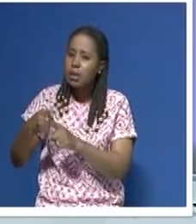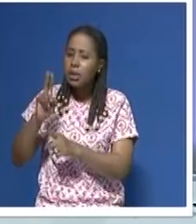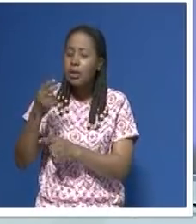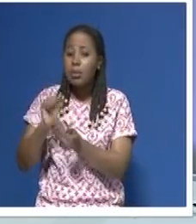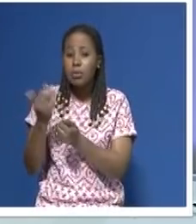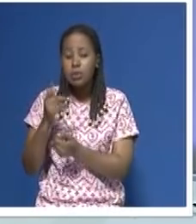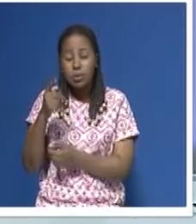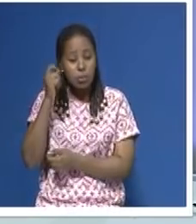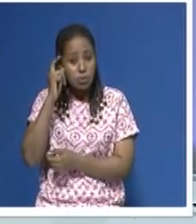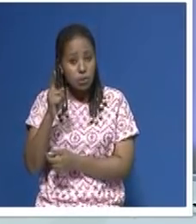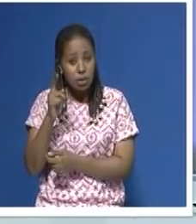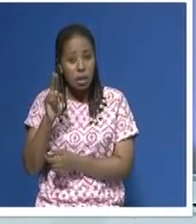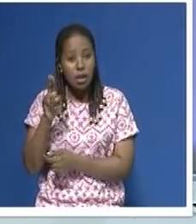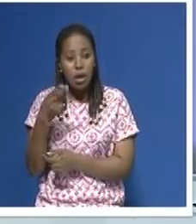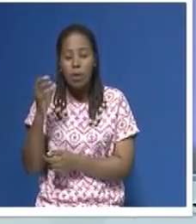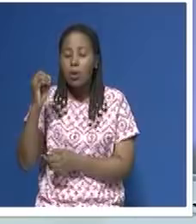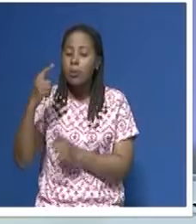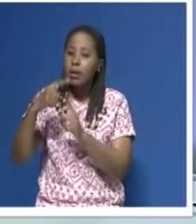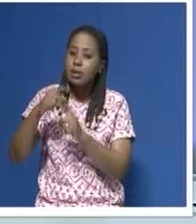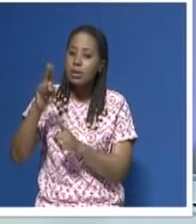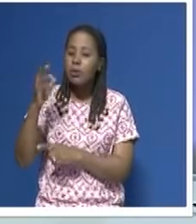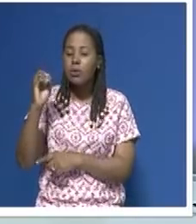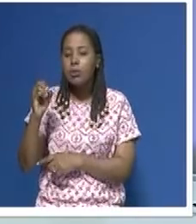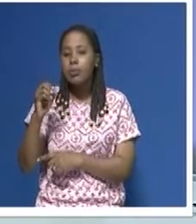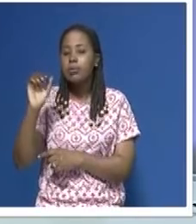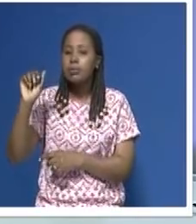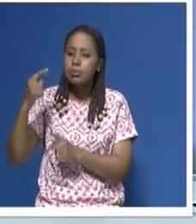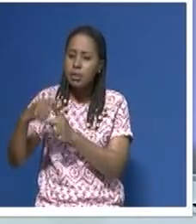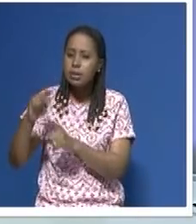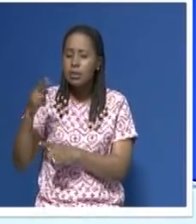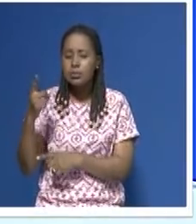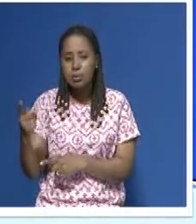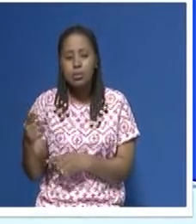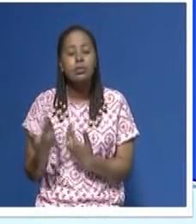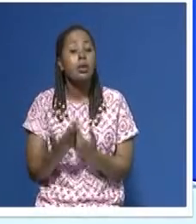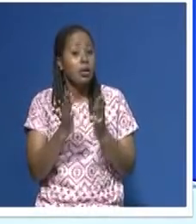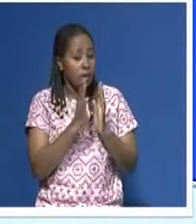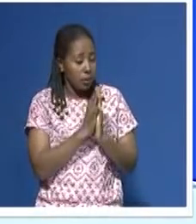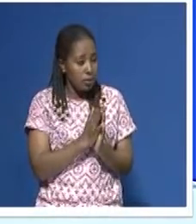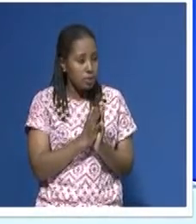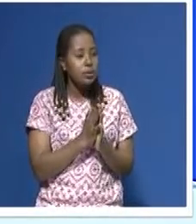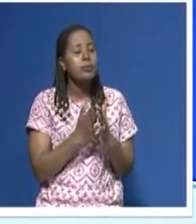kuna chochote kimegundulika huku, labda O plus, O negative, A plus na vitu vingine hivi? Asante sana.